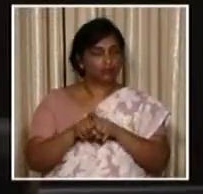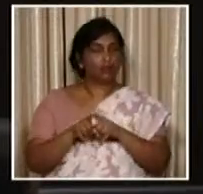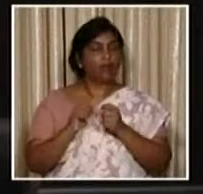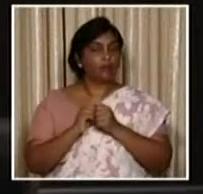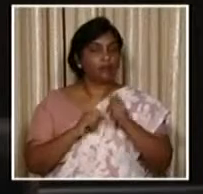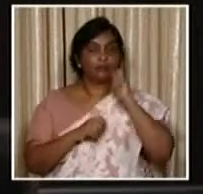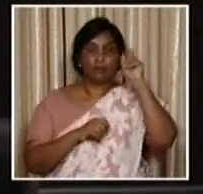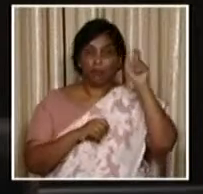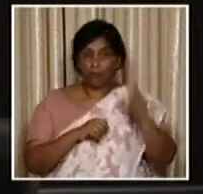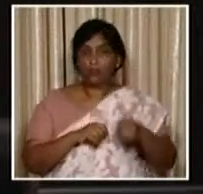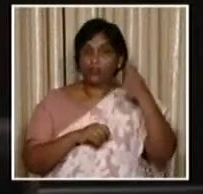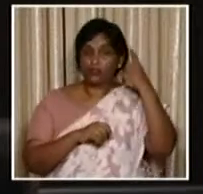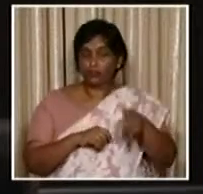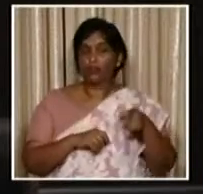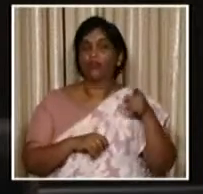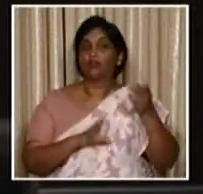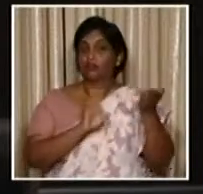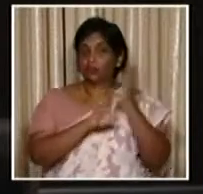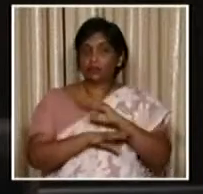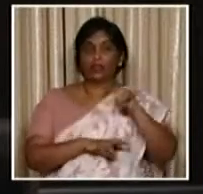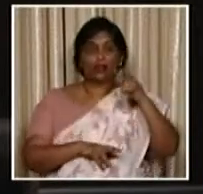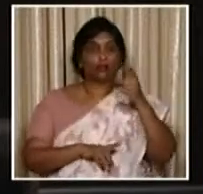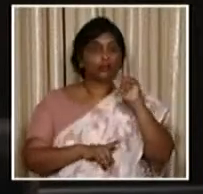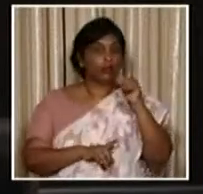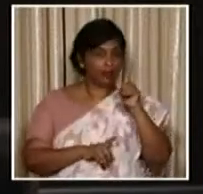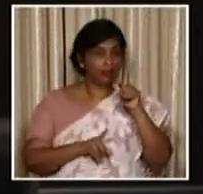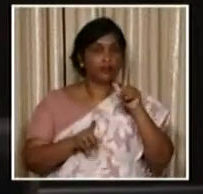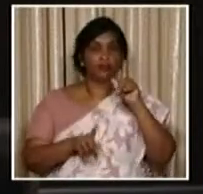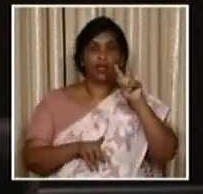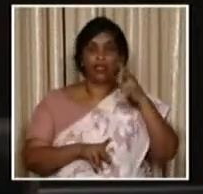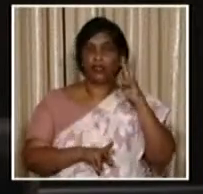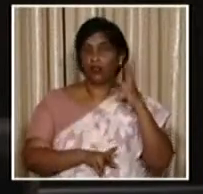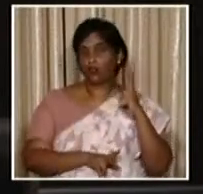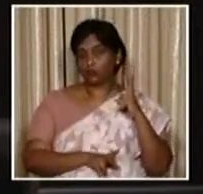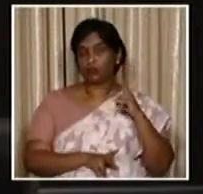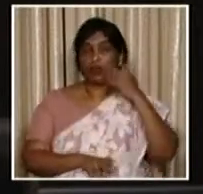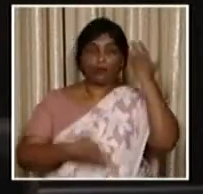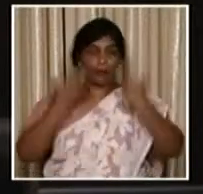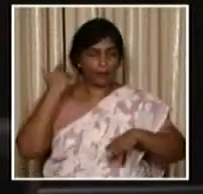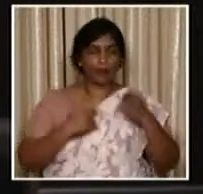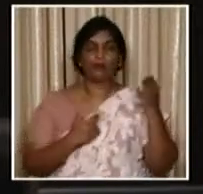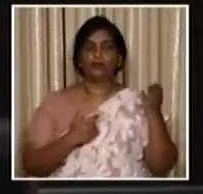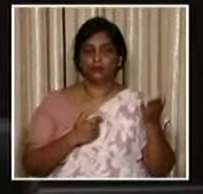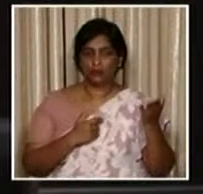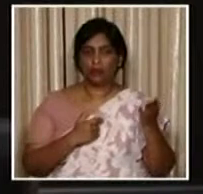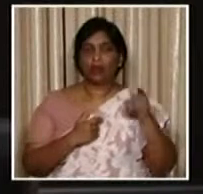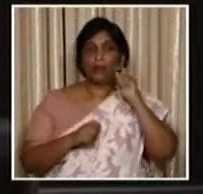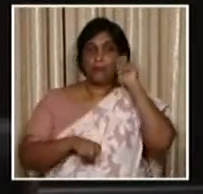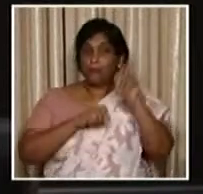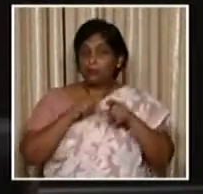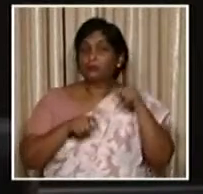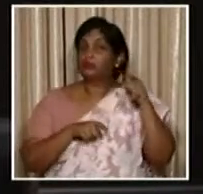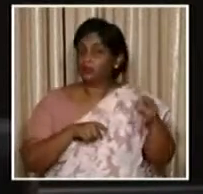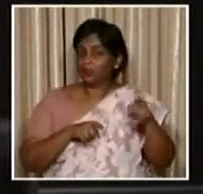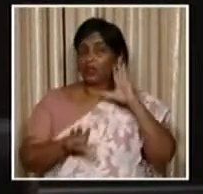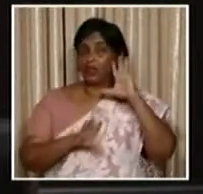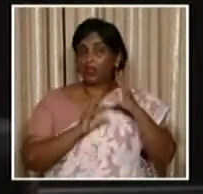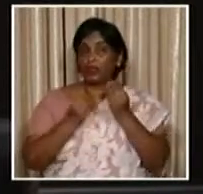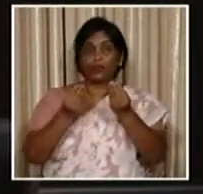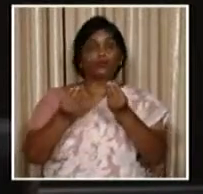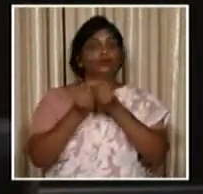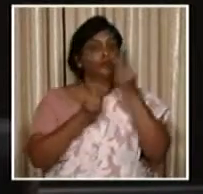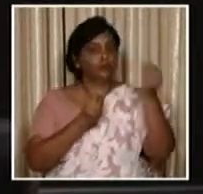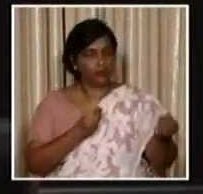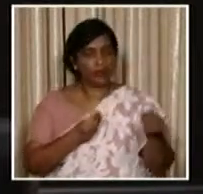නොමග ගිය මිනිස්සයා හින්දා තමයි එදා 270ක් 280ක් මිය ගියේ මේ මිනිස්සුන්ට තමයි මේ තොරතුරු ටික